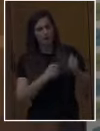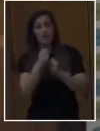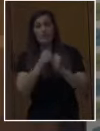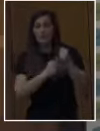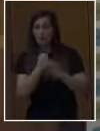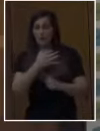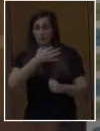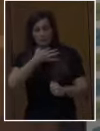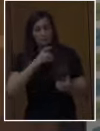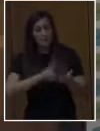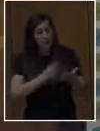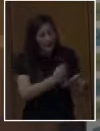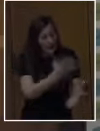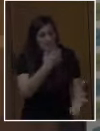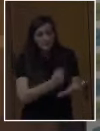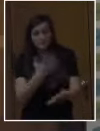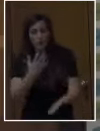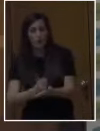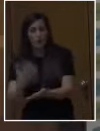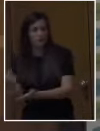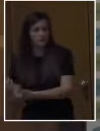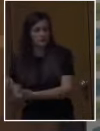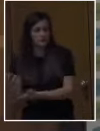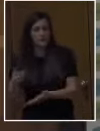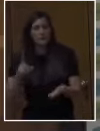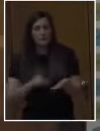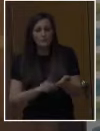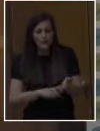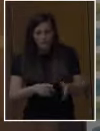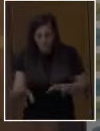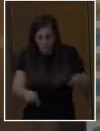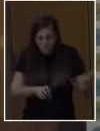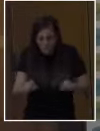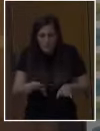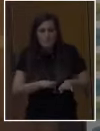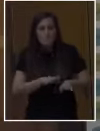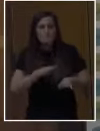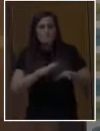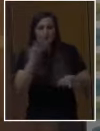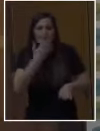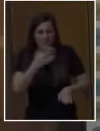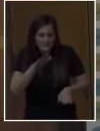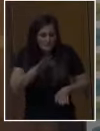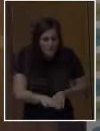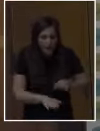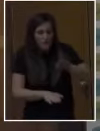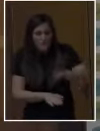να αξιολογείται και πρέπει να παίρνει τα παιδιά από το Α για να τα πηγαίνει στο Β.